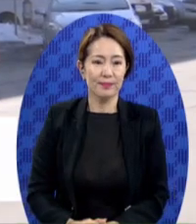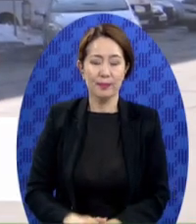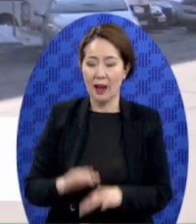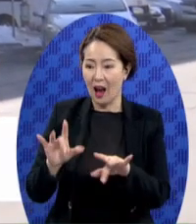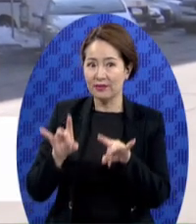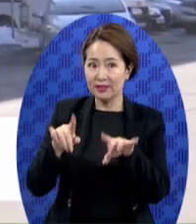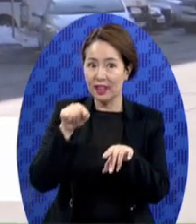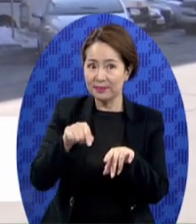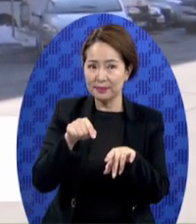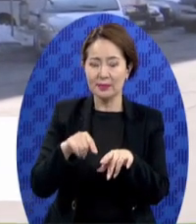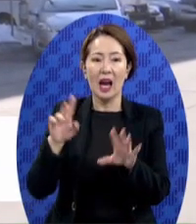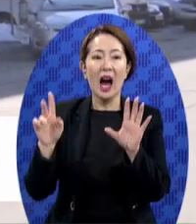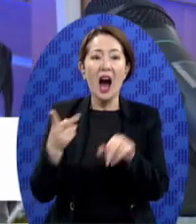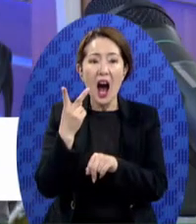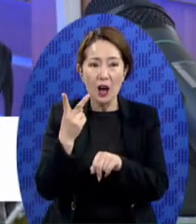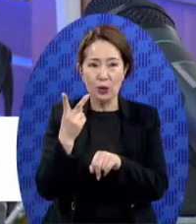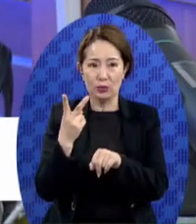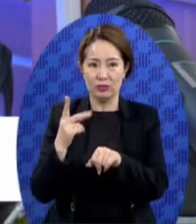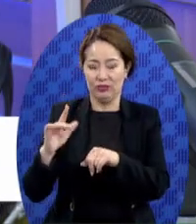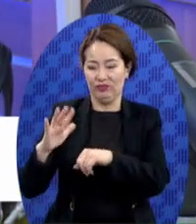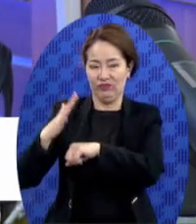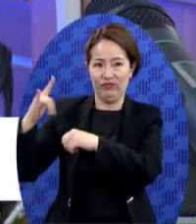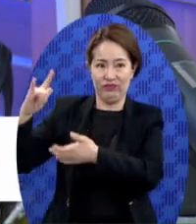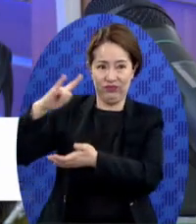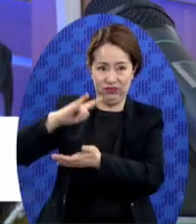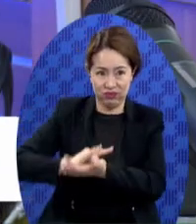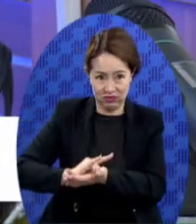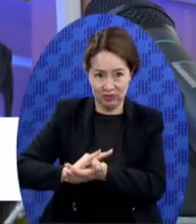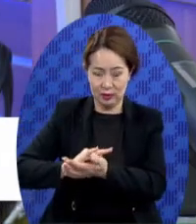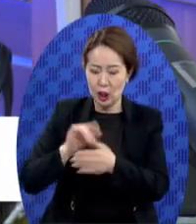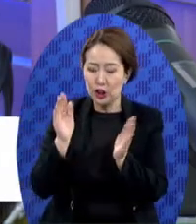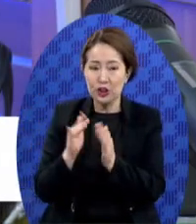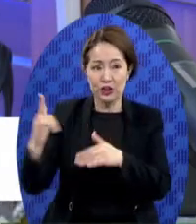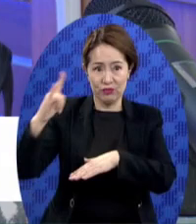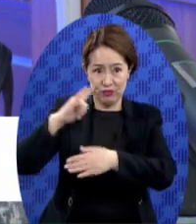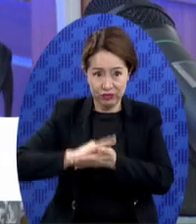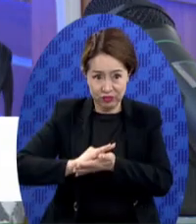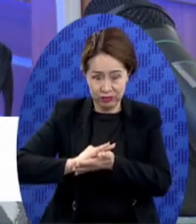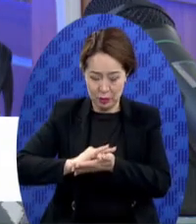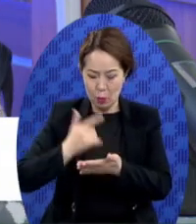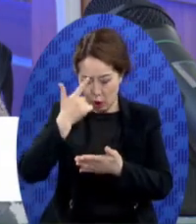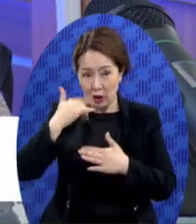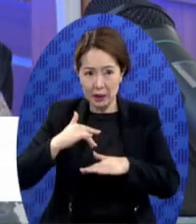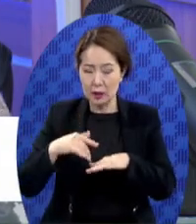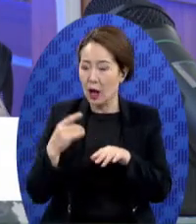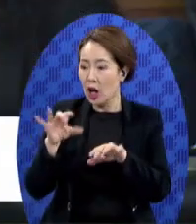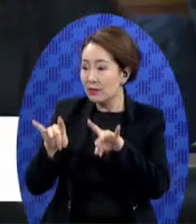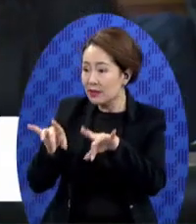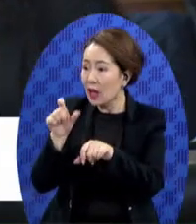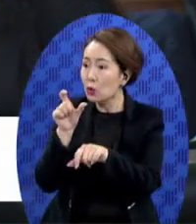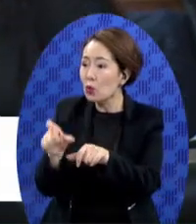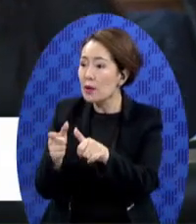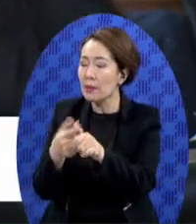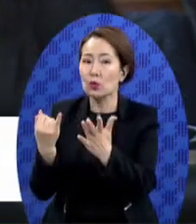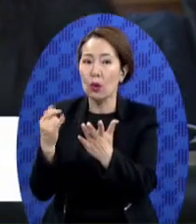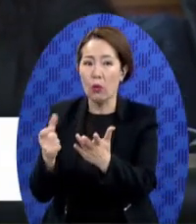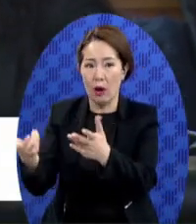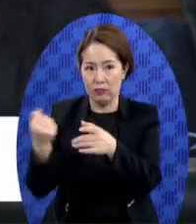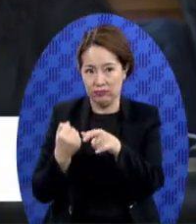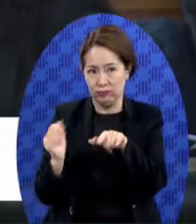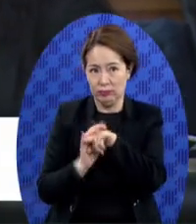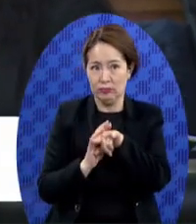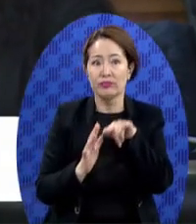Австралиас 12 оны судалтай бага үрийн онгоц өчгдөр буян тухайд газардчээ. Энэ онгоц манад ажиллаж байсан 6 ажилтнаа аваад буцжээ. Харин өнөөдөр бүгд нарандах